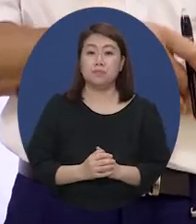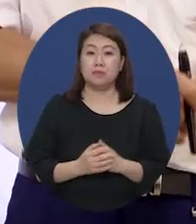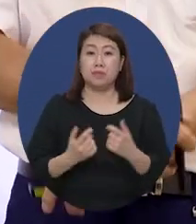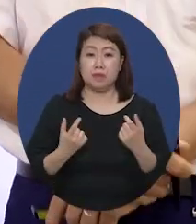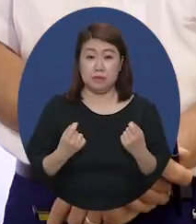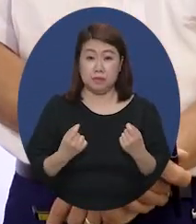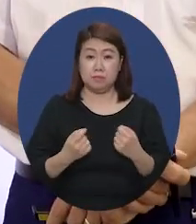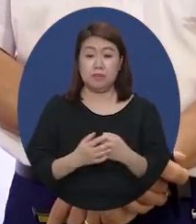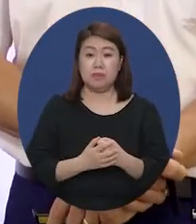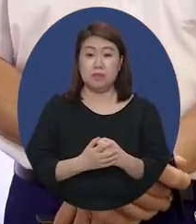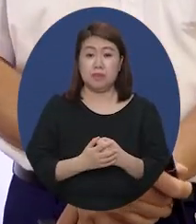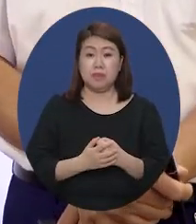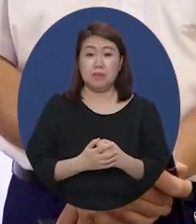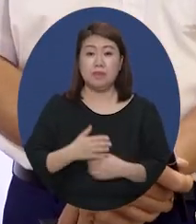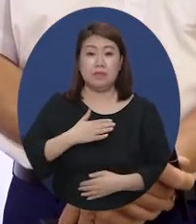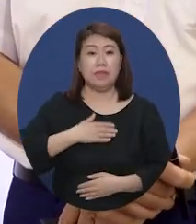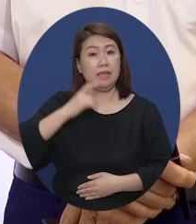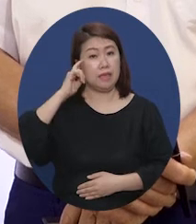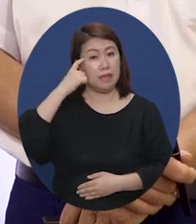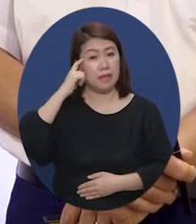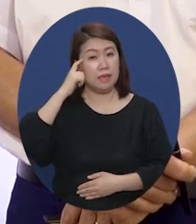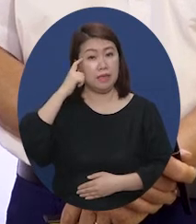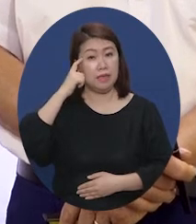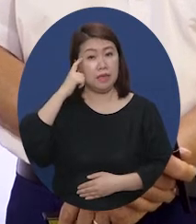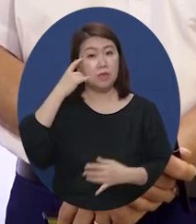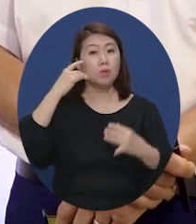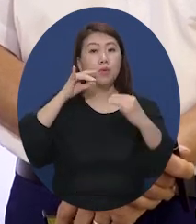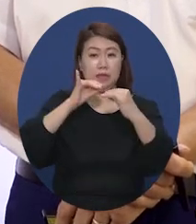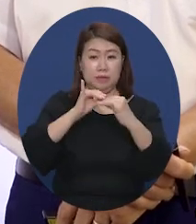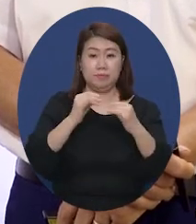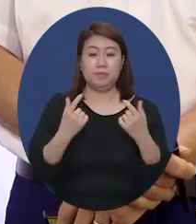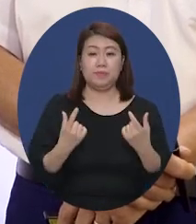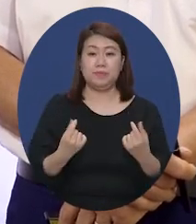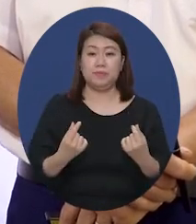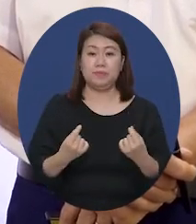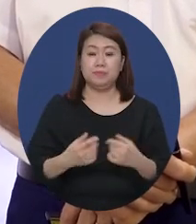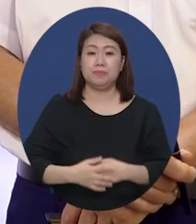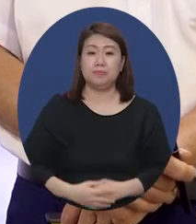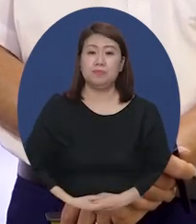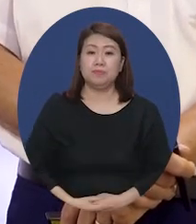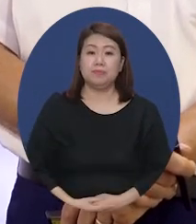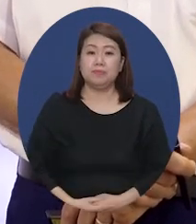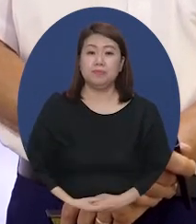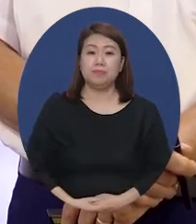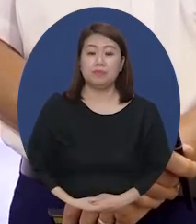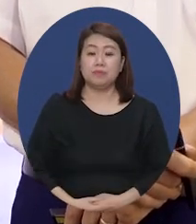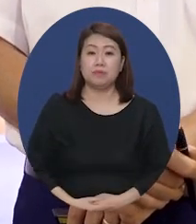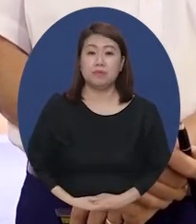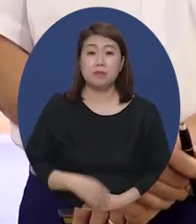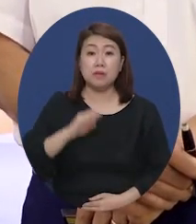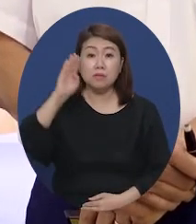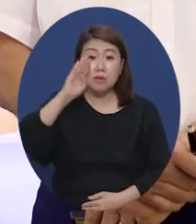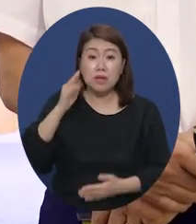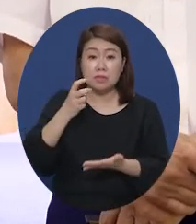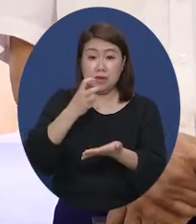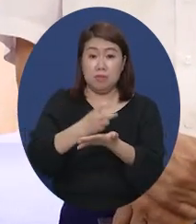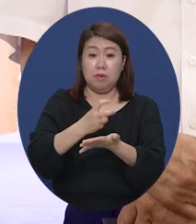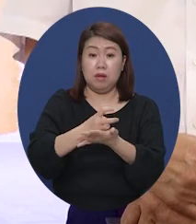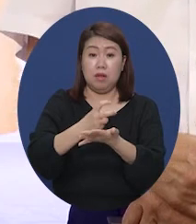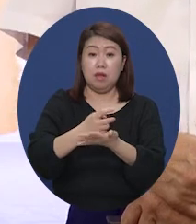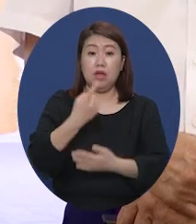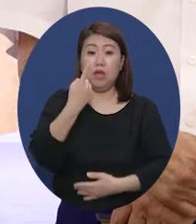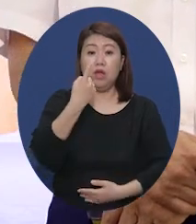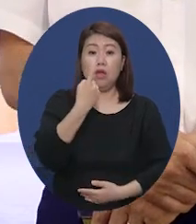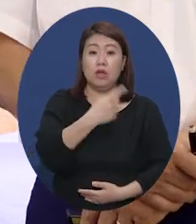그 기자들의 결론이었고, 저 또한 이에 동의합니다. 브라질 헌법을